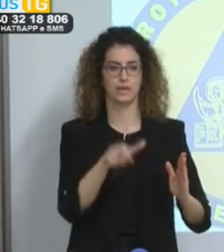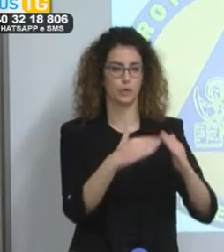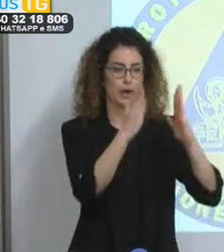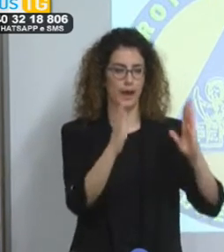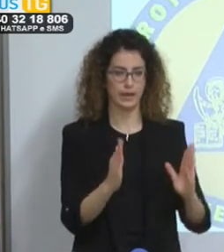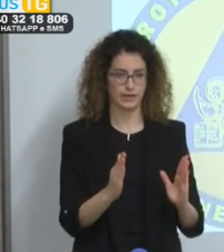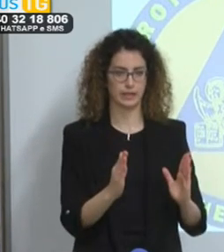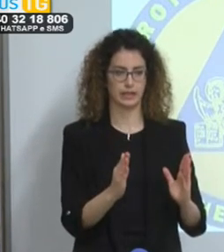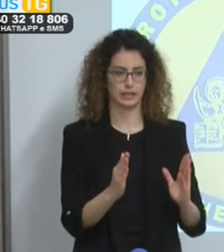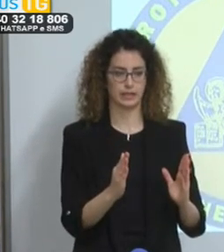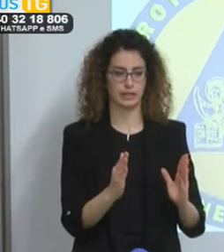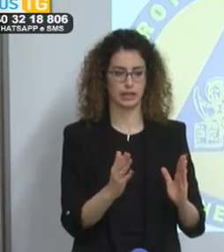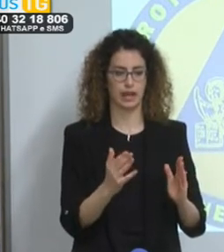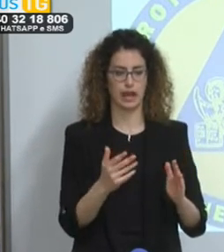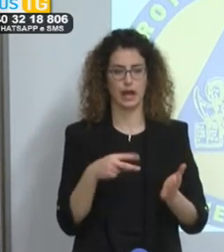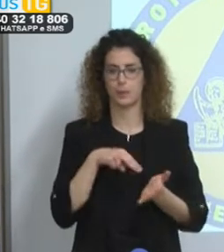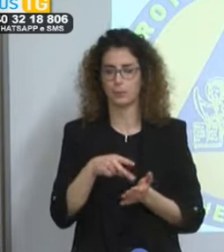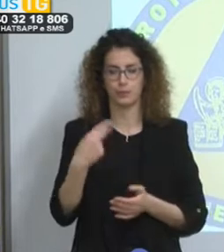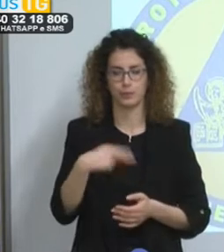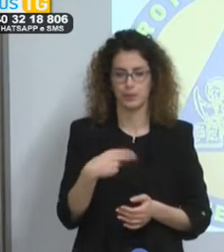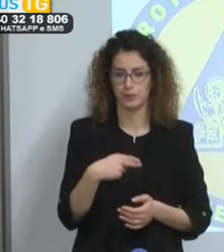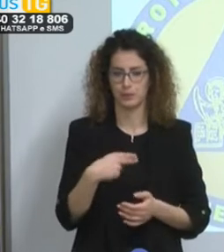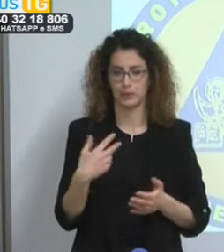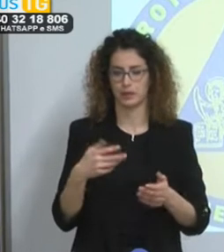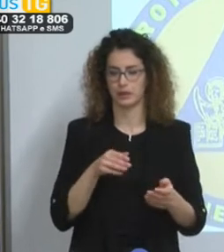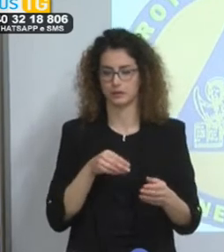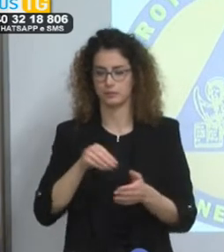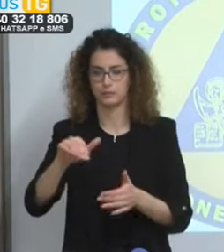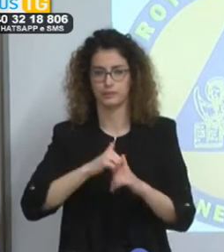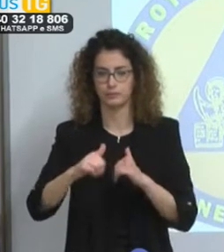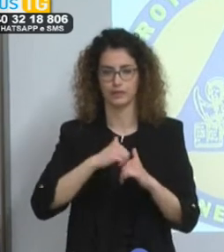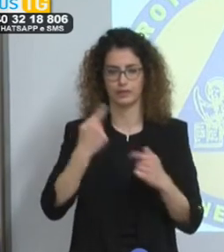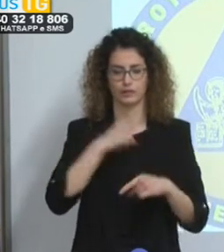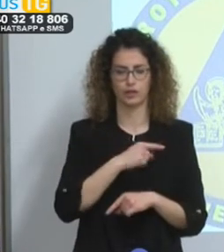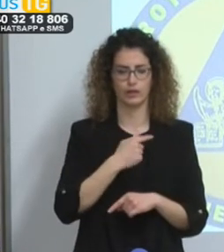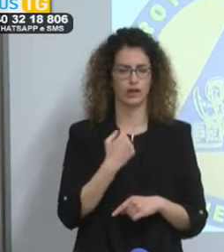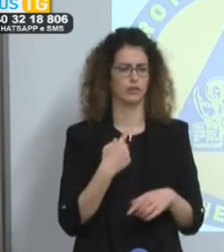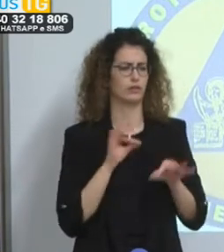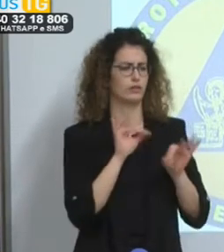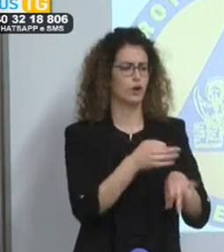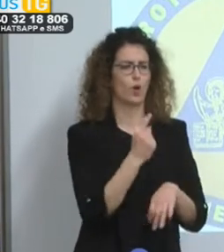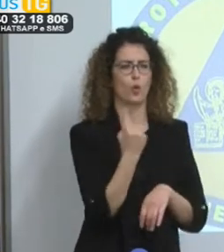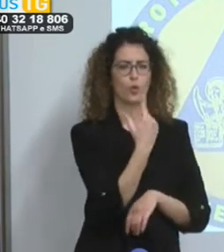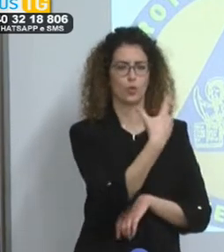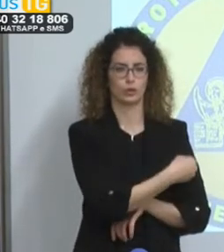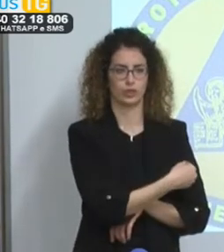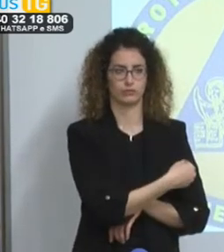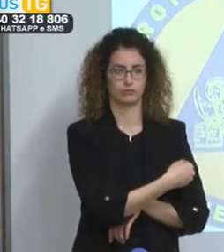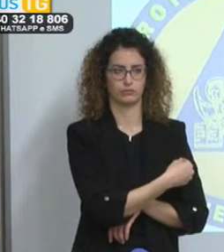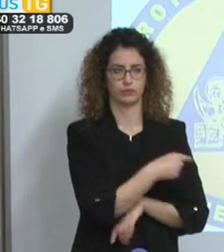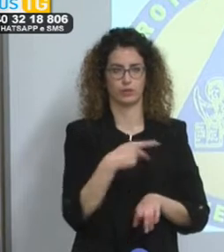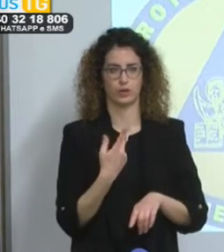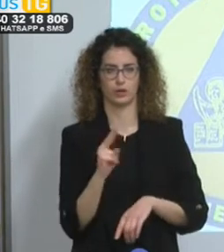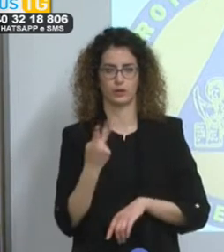a casa, non deambulante, che ha difficoltà a spostarsi, ci vai una volta solo a vaccinarlo? Non c'è problema del